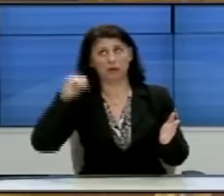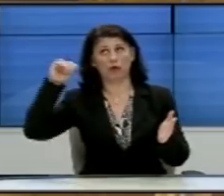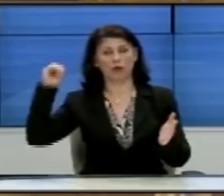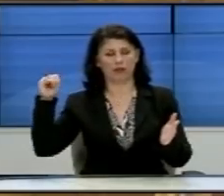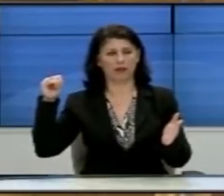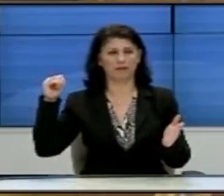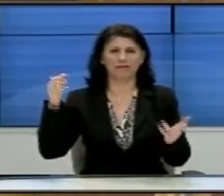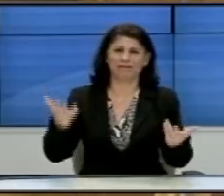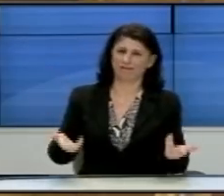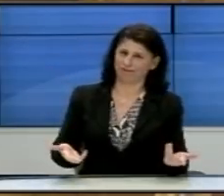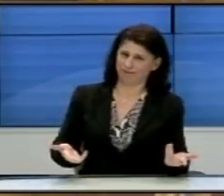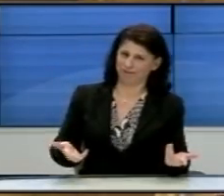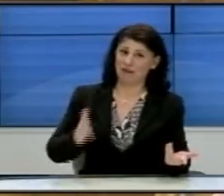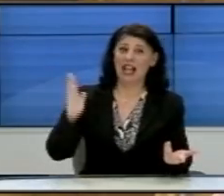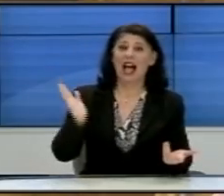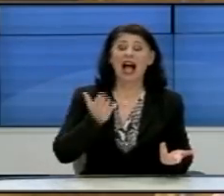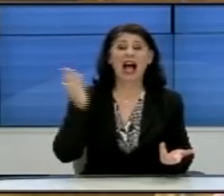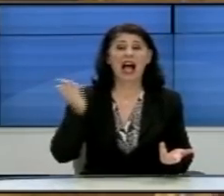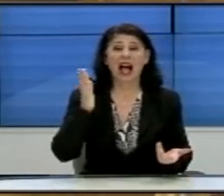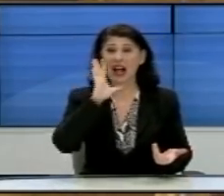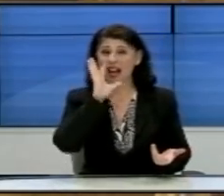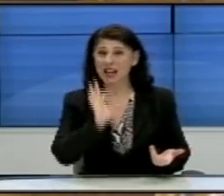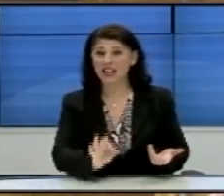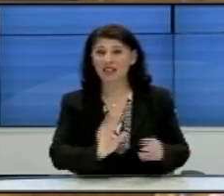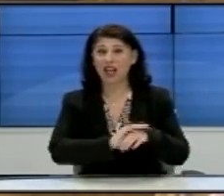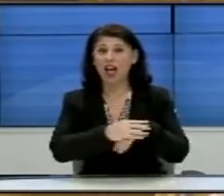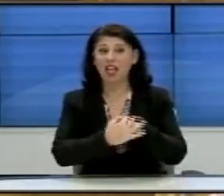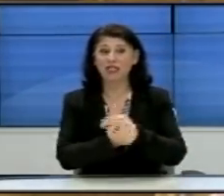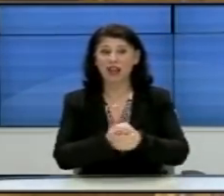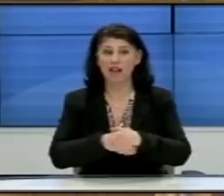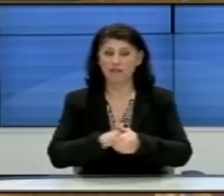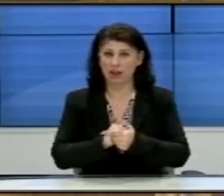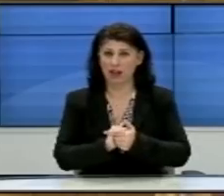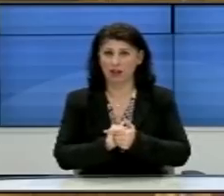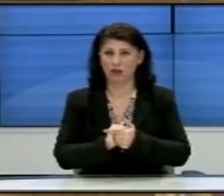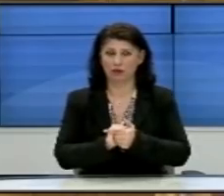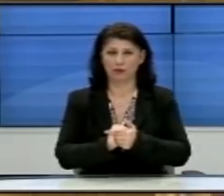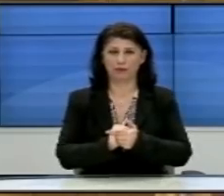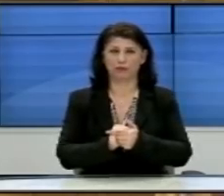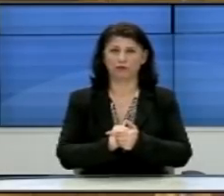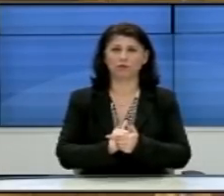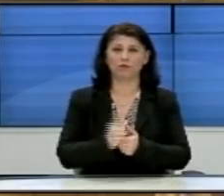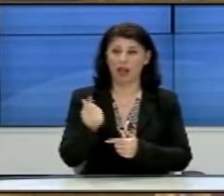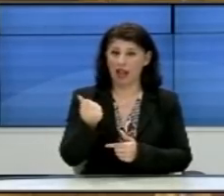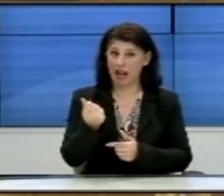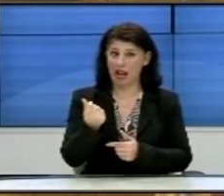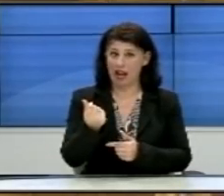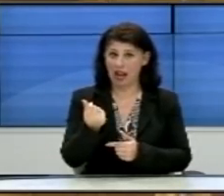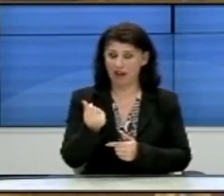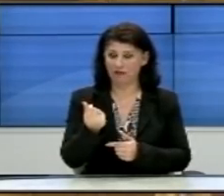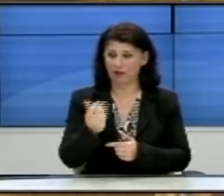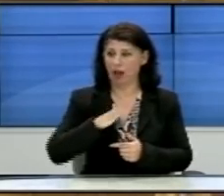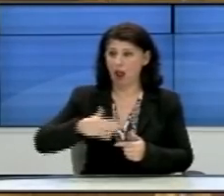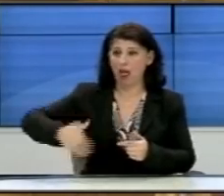προχτές. Γιατί αν είχατε ειλικρινές ενδιαφέρον να πιάσουν τόπο τα χρήματα του ελληνικού